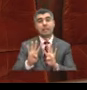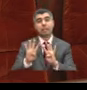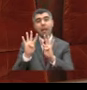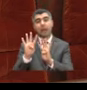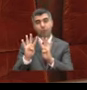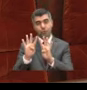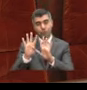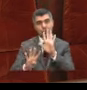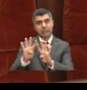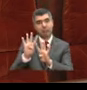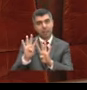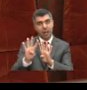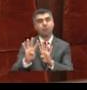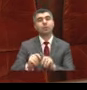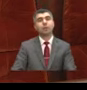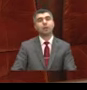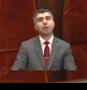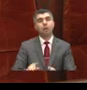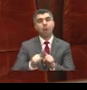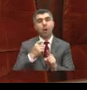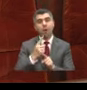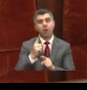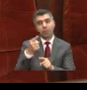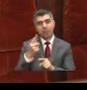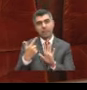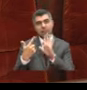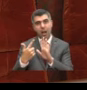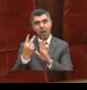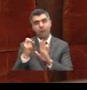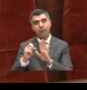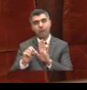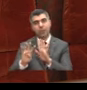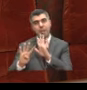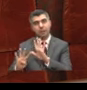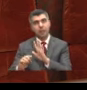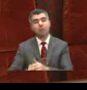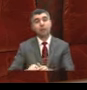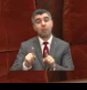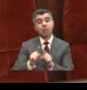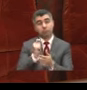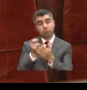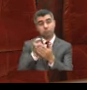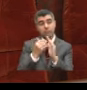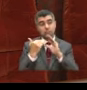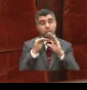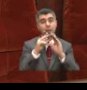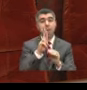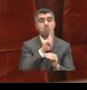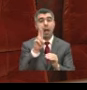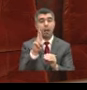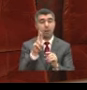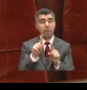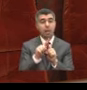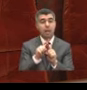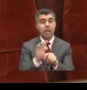يوليوز 2018 تحت الرعاية السامية صاحب جلالة نصره الله، واللي كان فيها واحد رسالة ملكية موجهة لتعميم